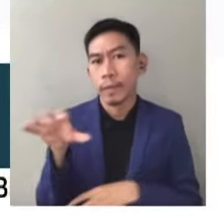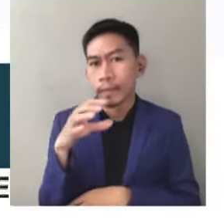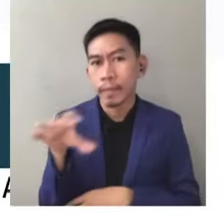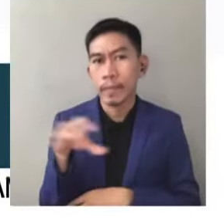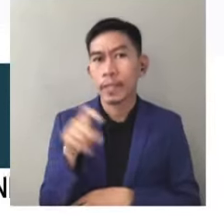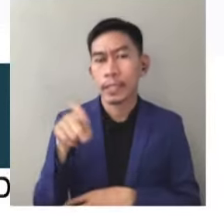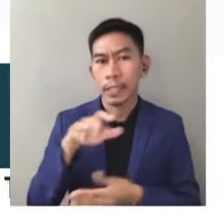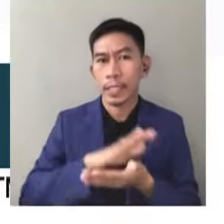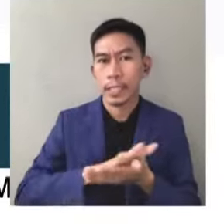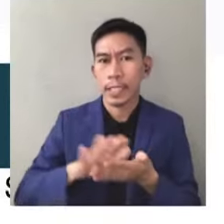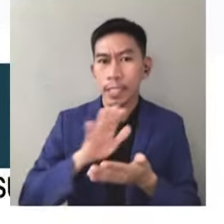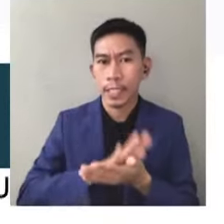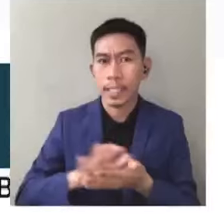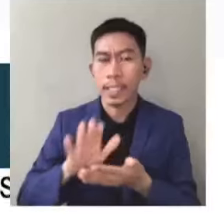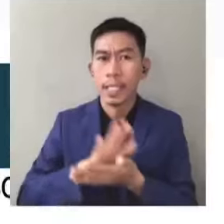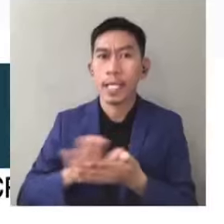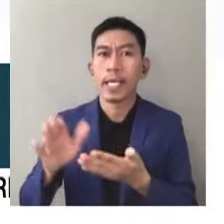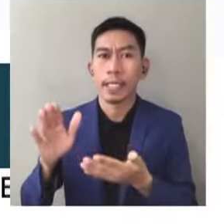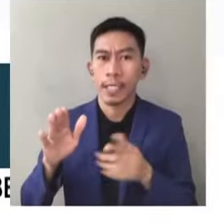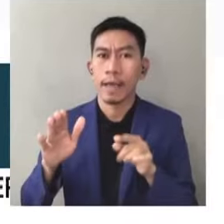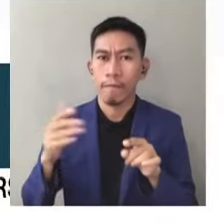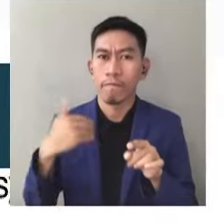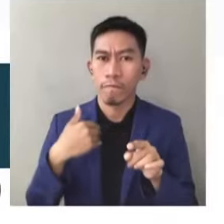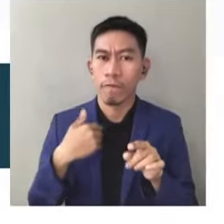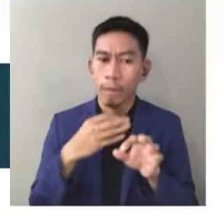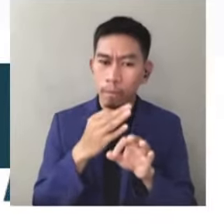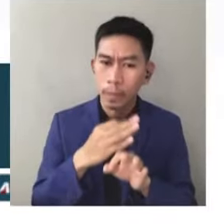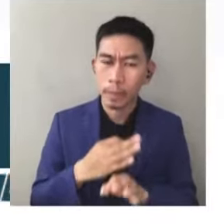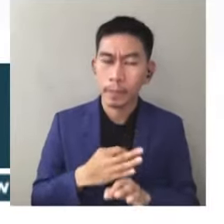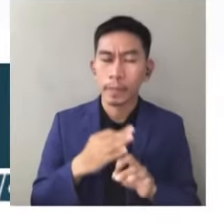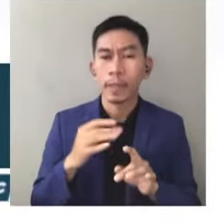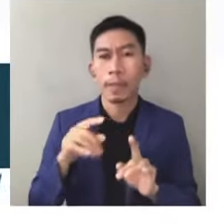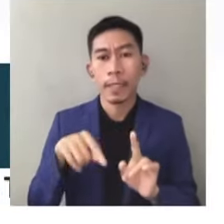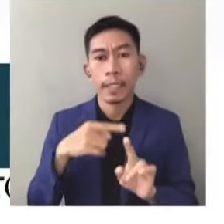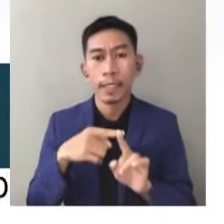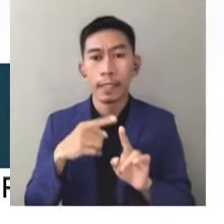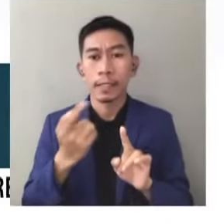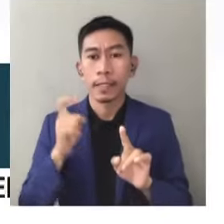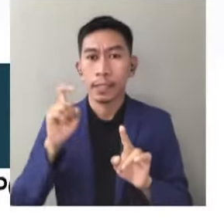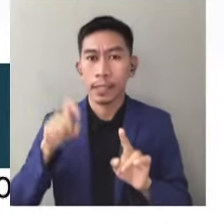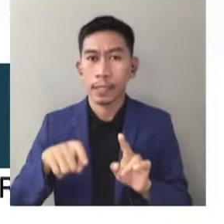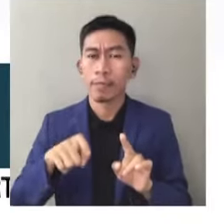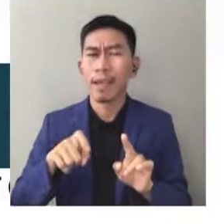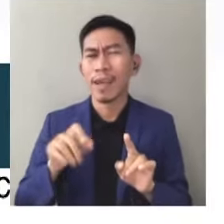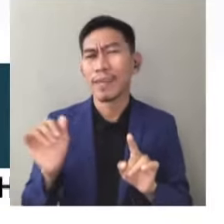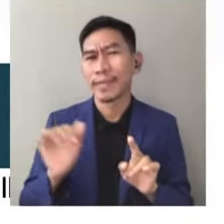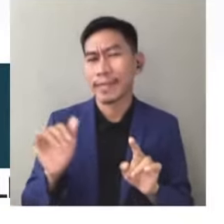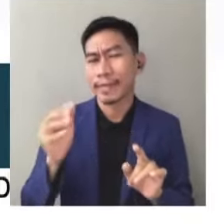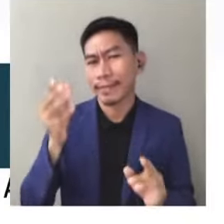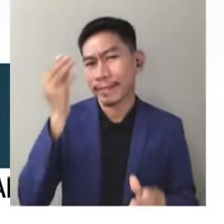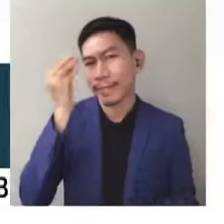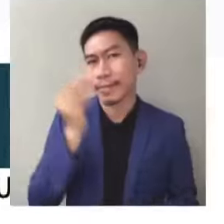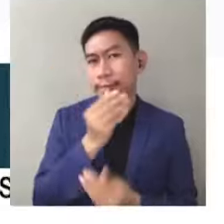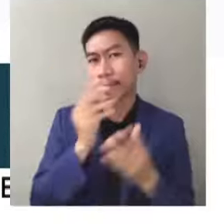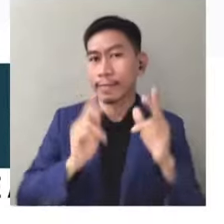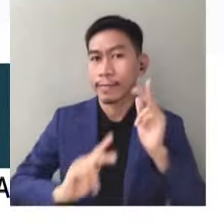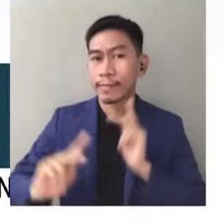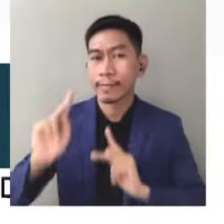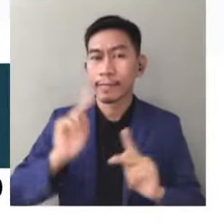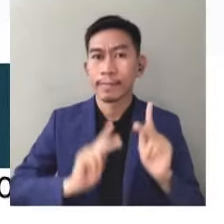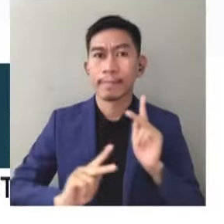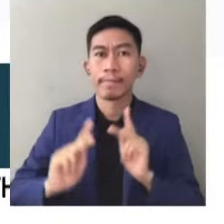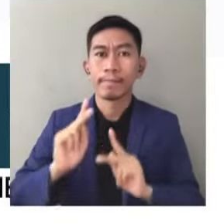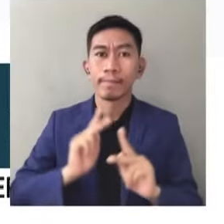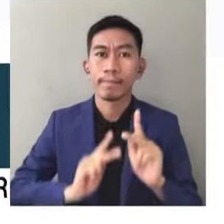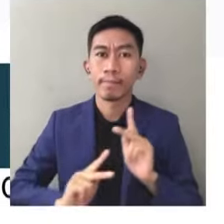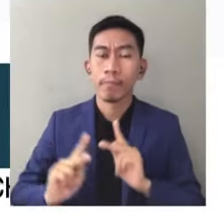po ito, napaproperly maintained. At yung importante nga po, kagaya ng ating mensahe sa ating mga kababayan, huwag masyadong